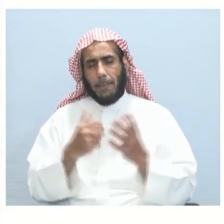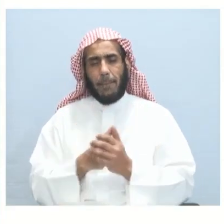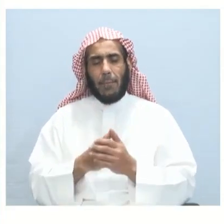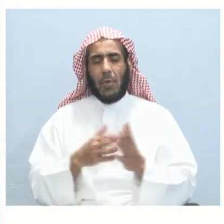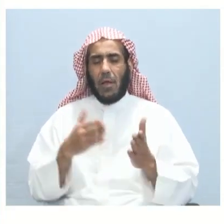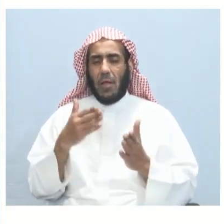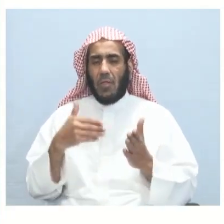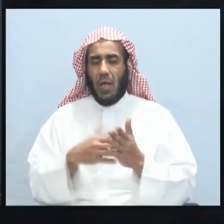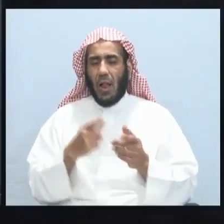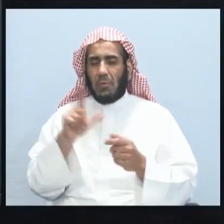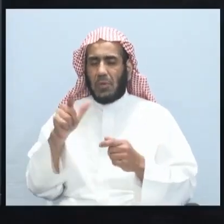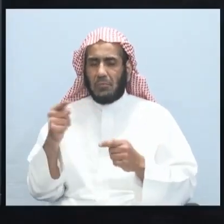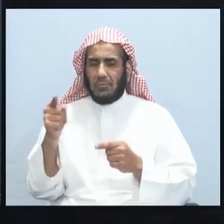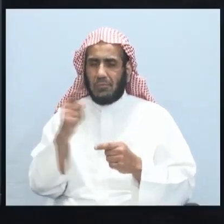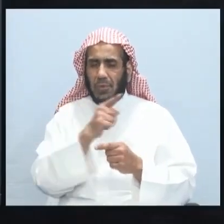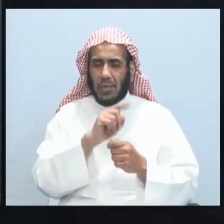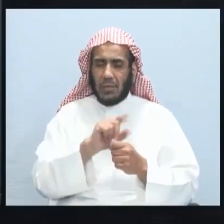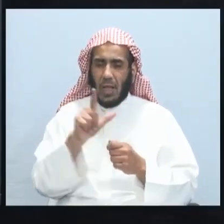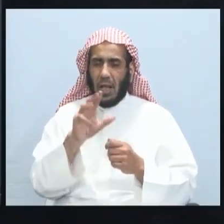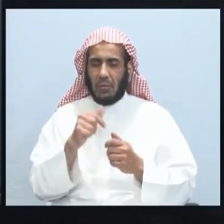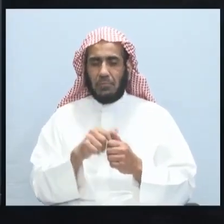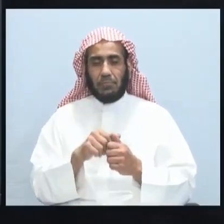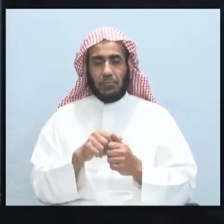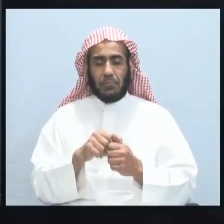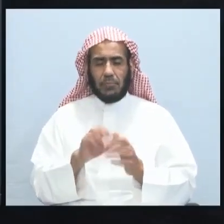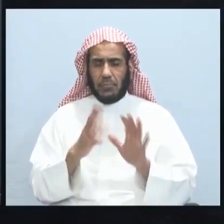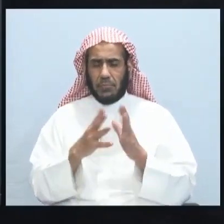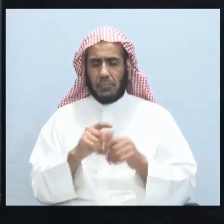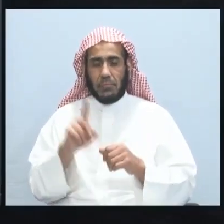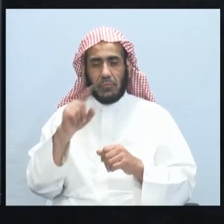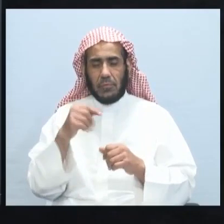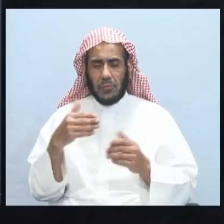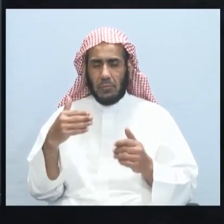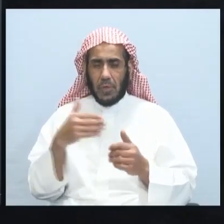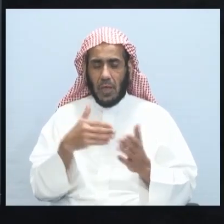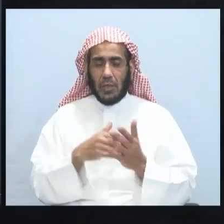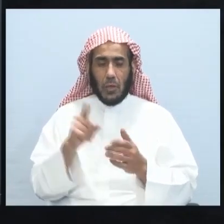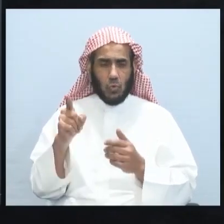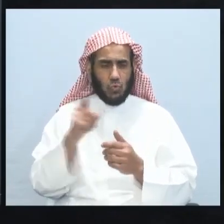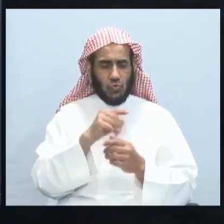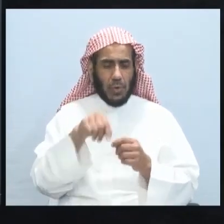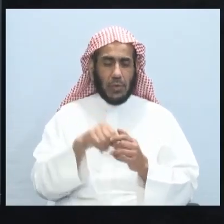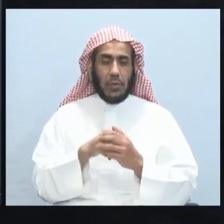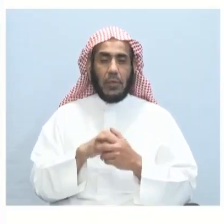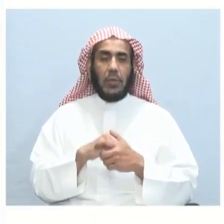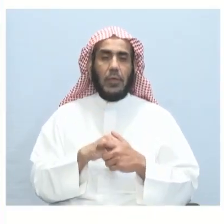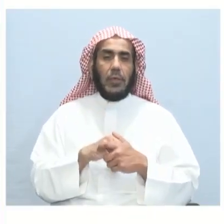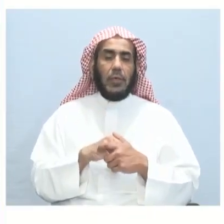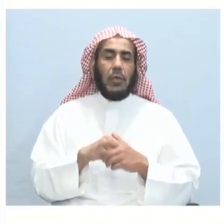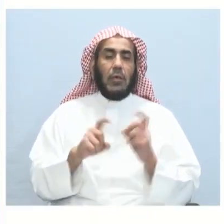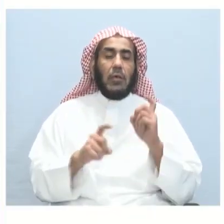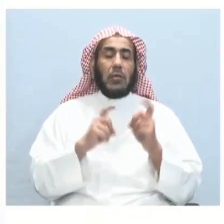ضع علامه صح امام العباره الصحيحه او علامه خطا امام العباره الخاطئه فيما يلي